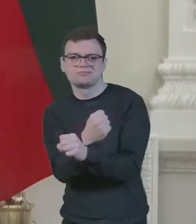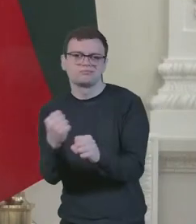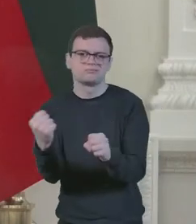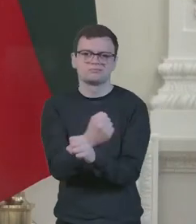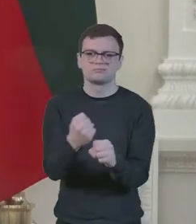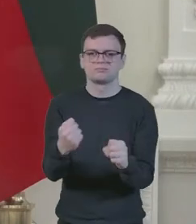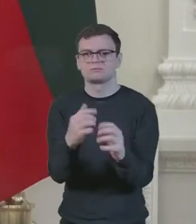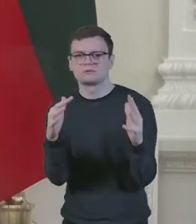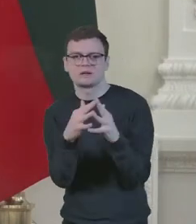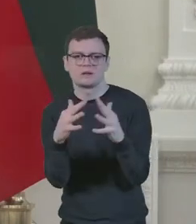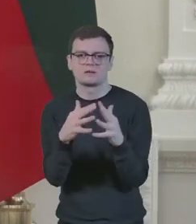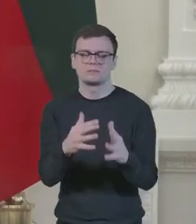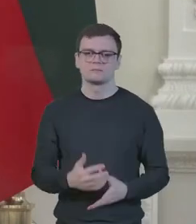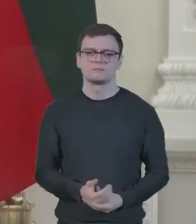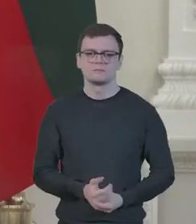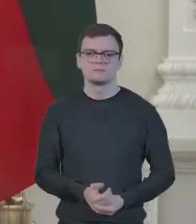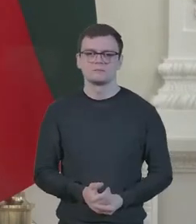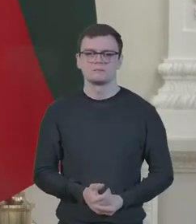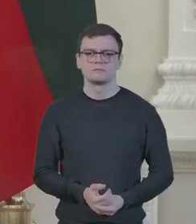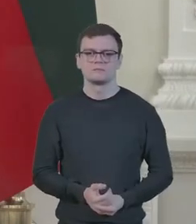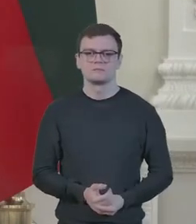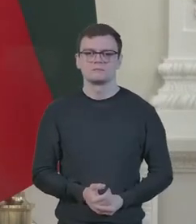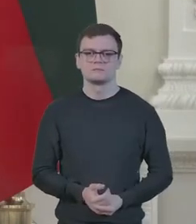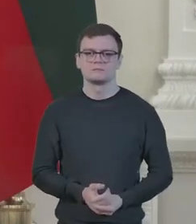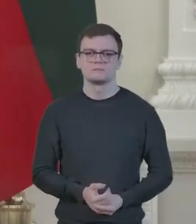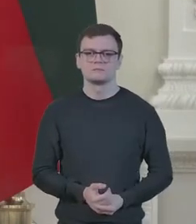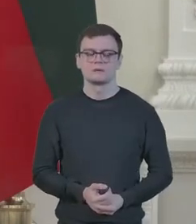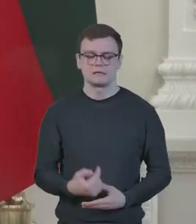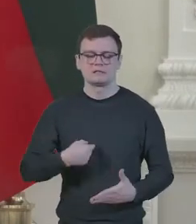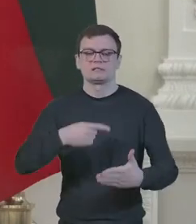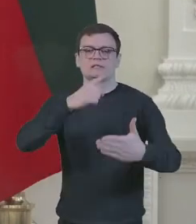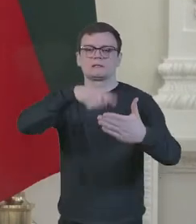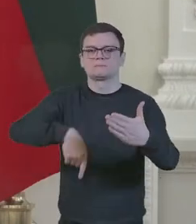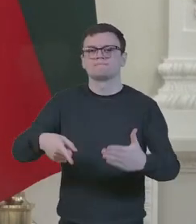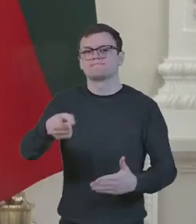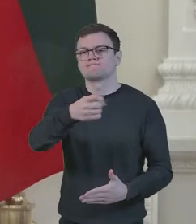Ir aš esu visiškai įsitikinęs, kad jie